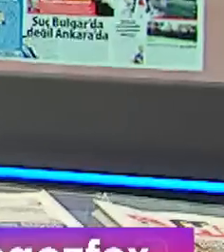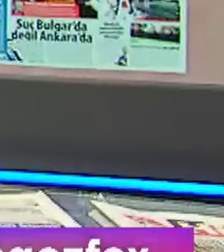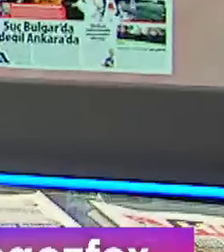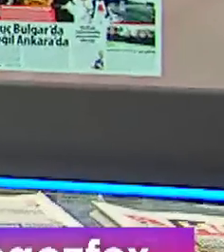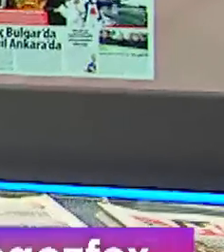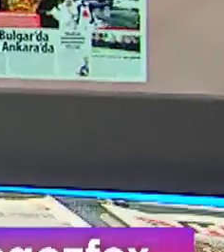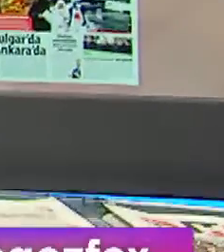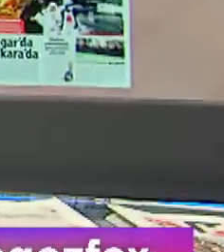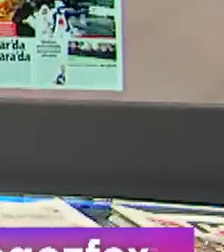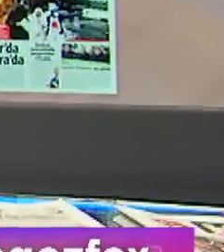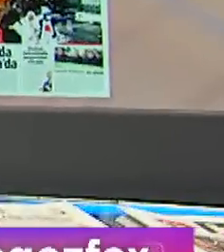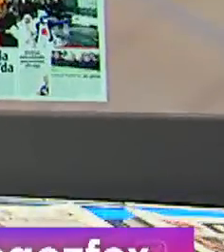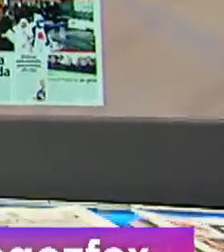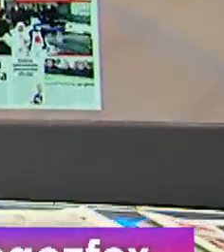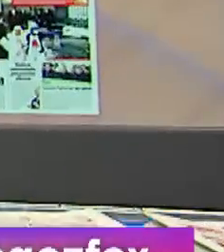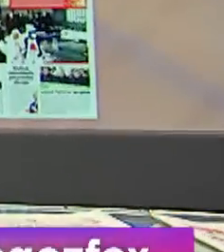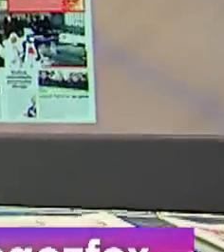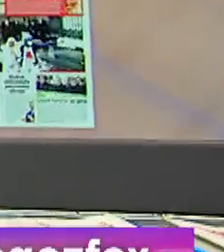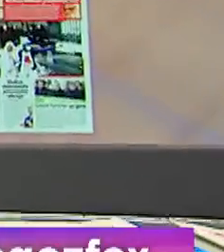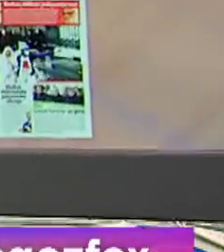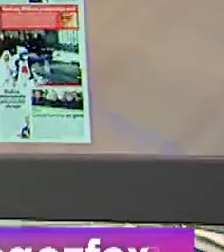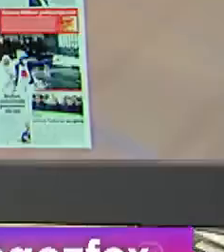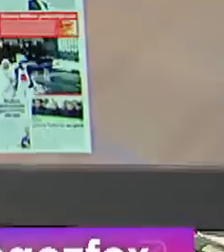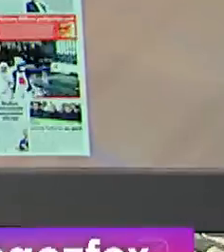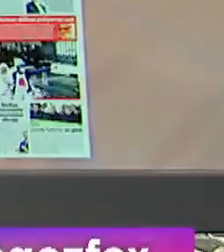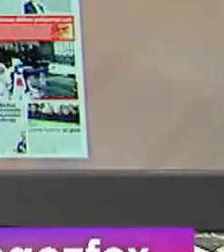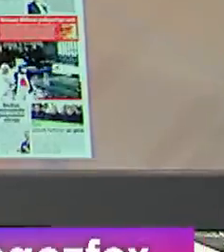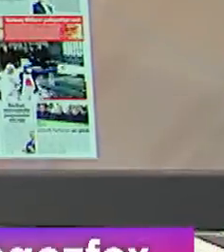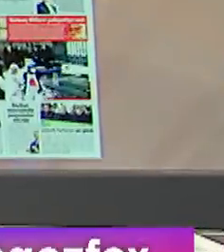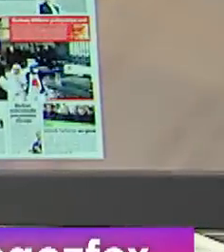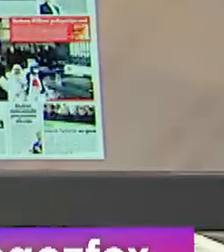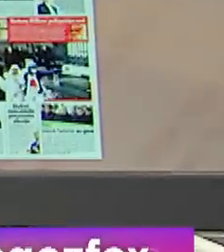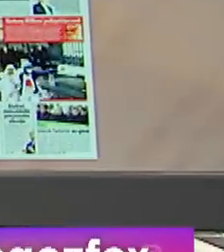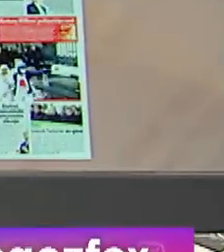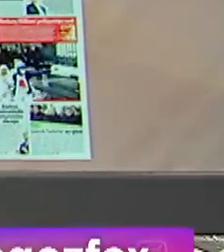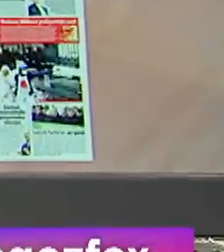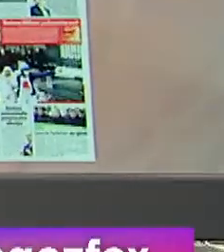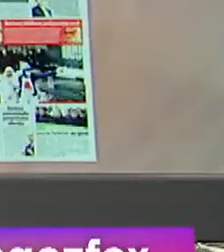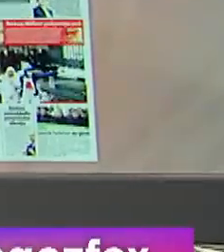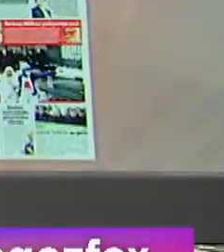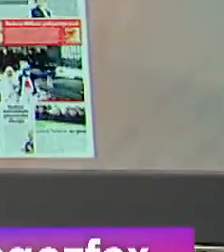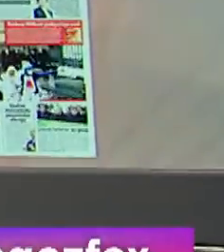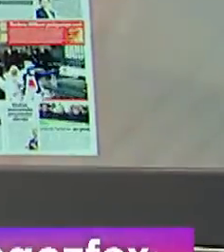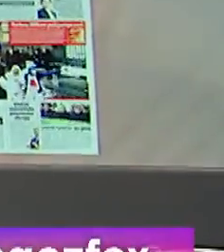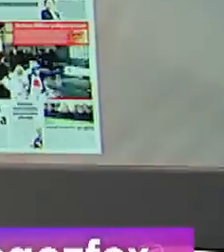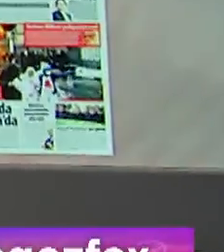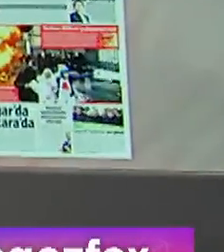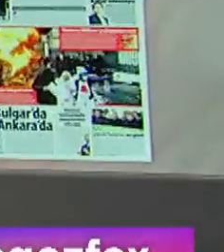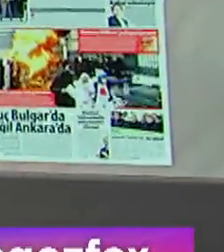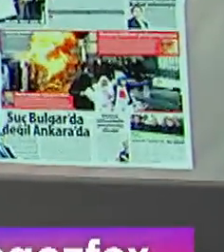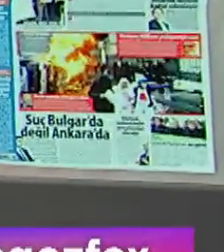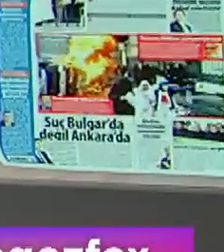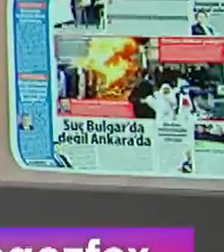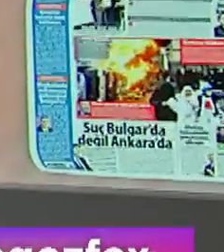onu da söyleyeyim o zaman tam olarak nasıl bir müjde oluyor beklentisi yaratılıyor da sonra da Milyonlar hayal kırıklığına uğratılmış